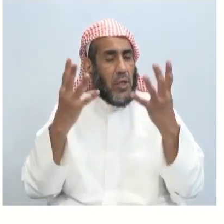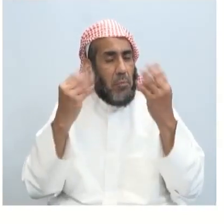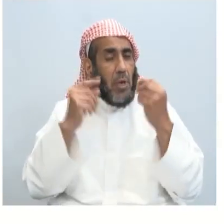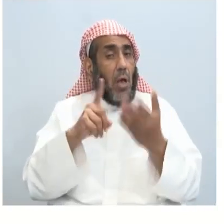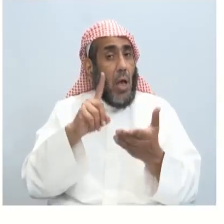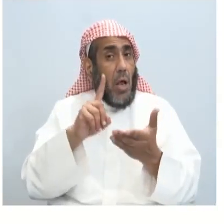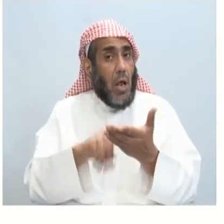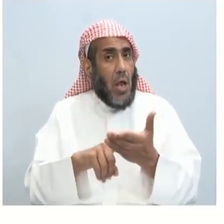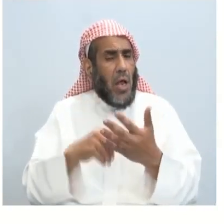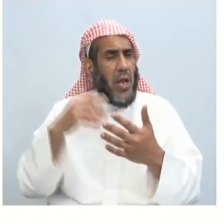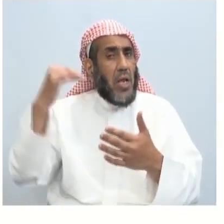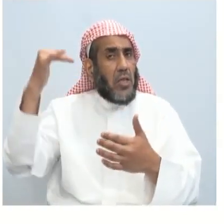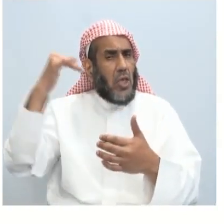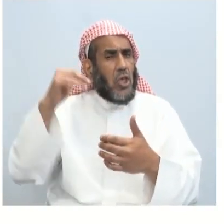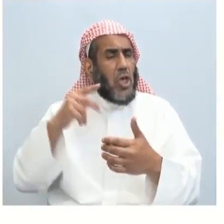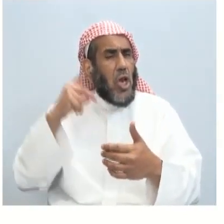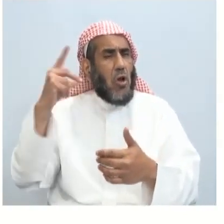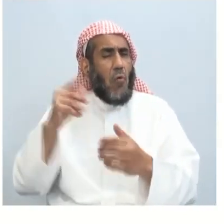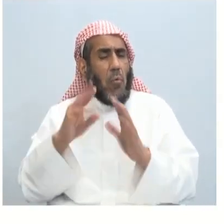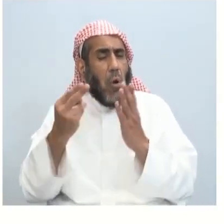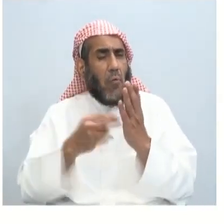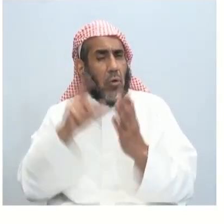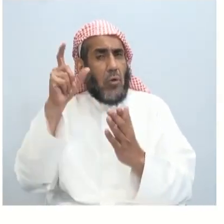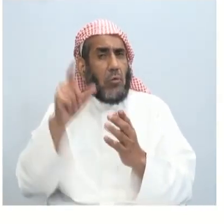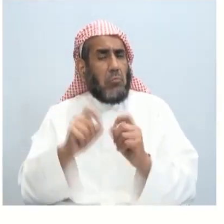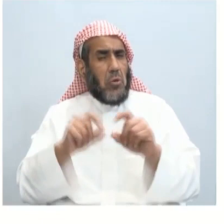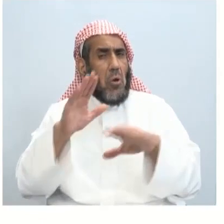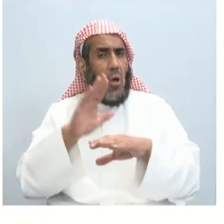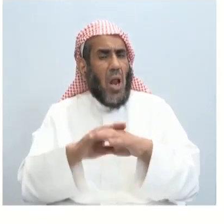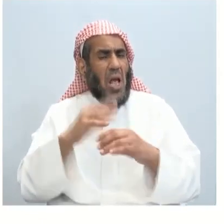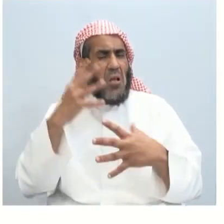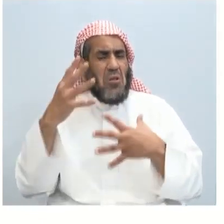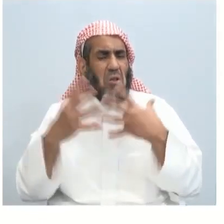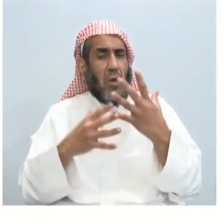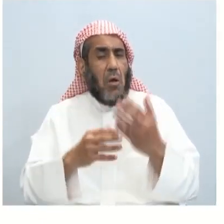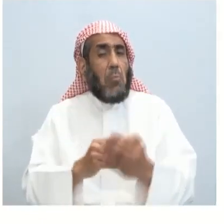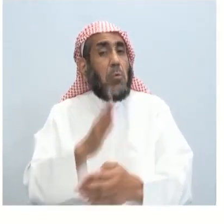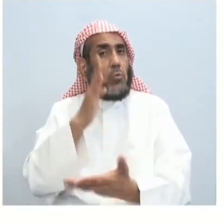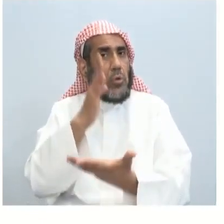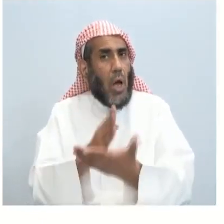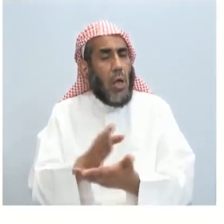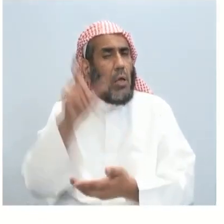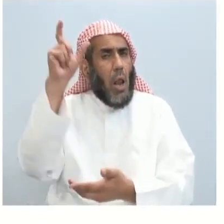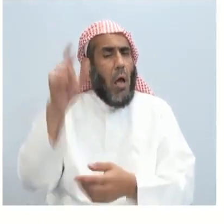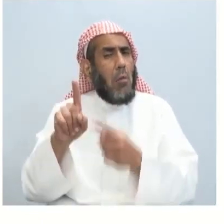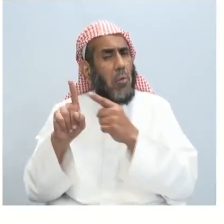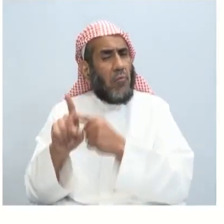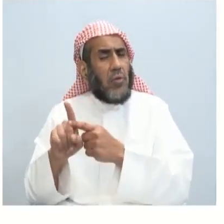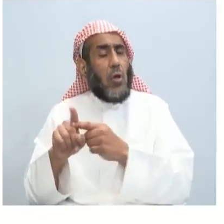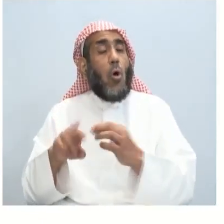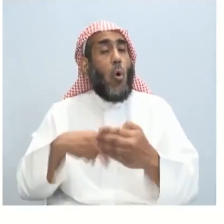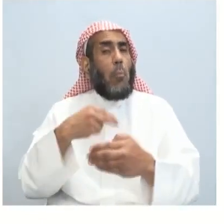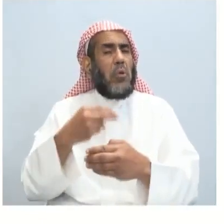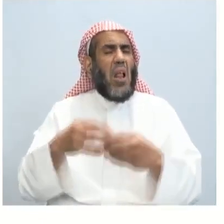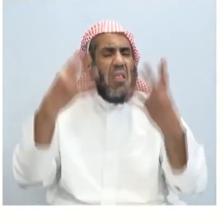ان تشكيكه في علم او مؤالفات العالم تدل على تشكيكه بمصداقيه العالم نفسه وبالتالي